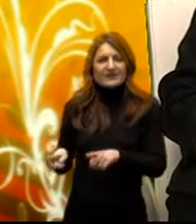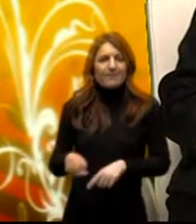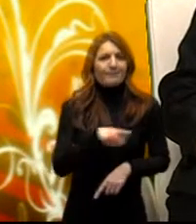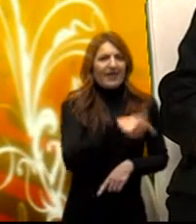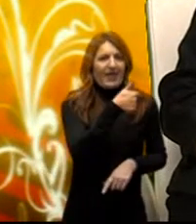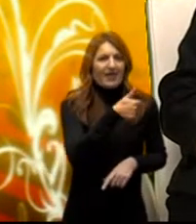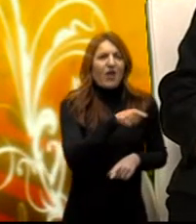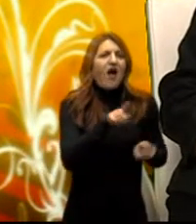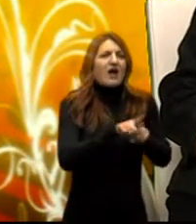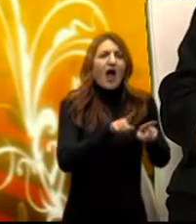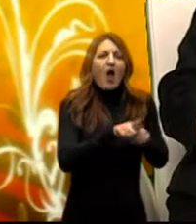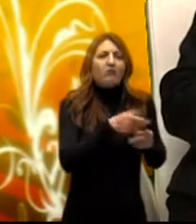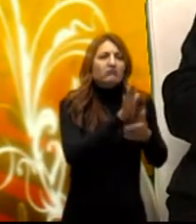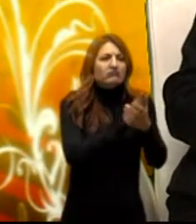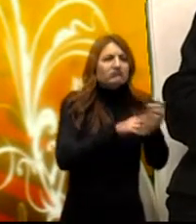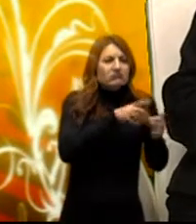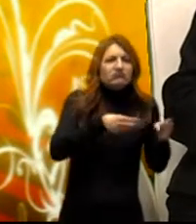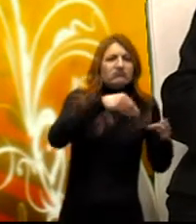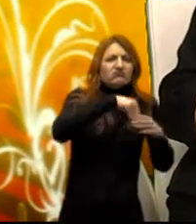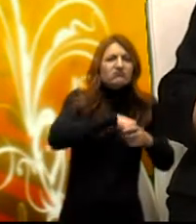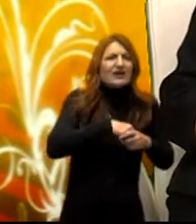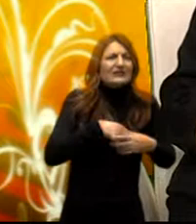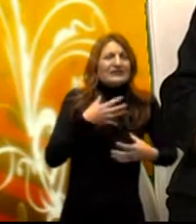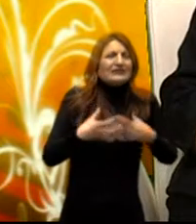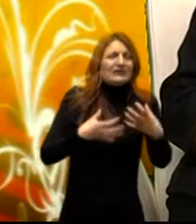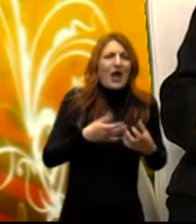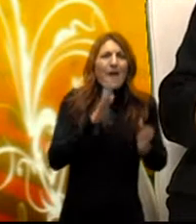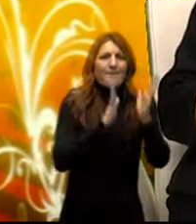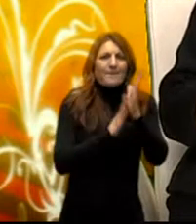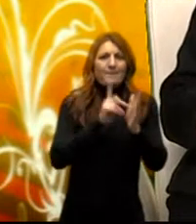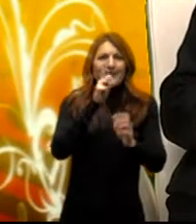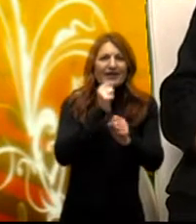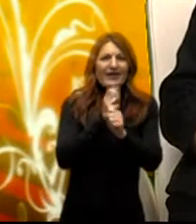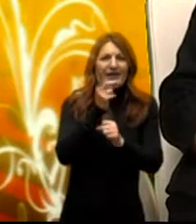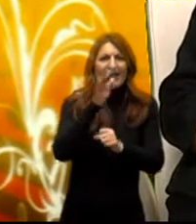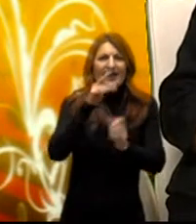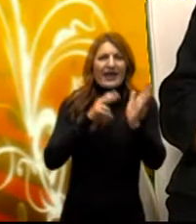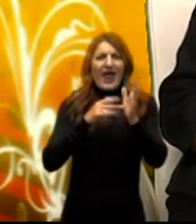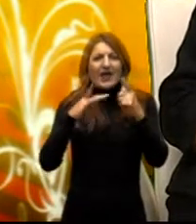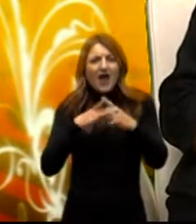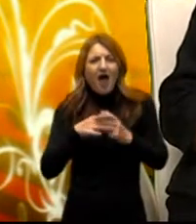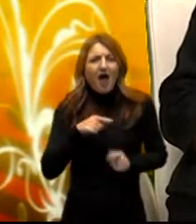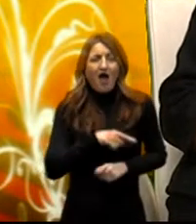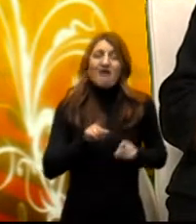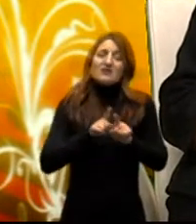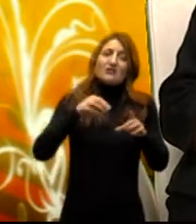primarne glavobolje u koje spadaju tenzijske, migrena, trigeminalna